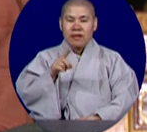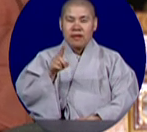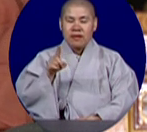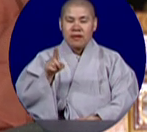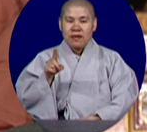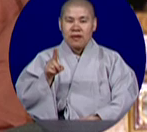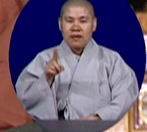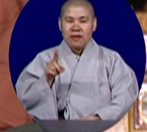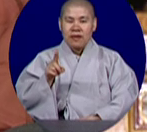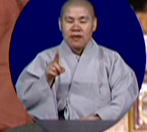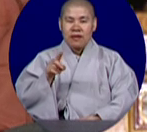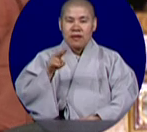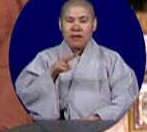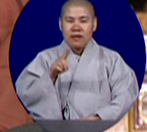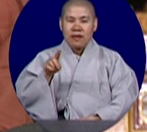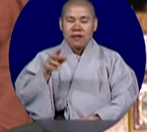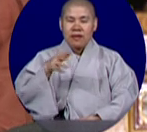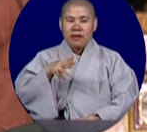경자